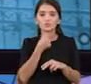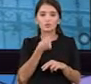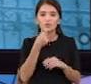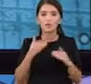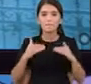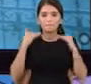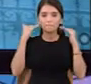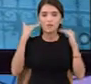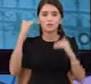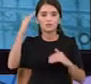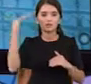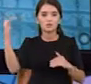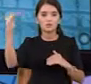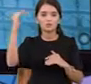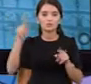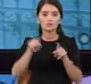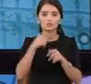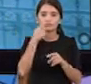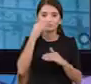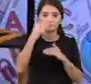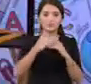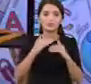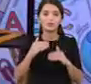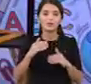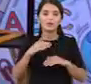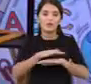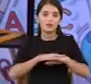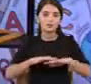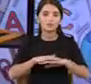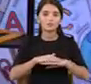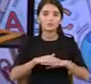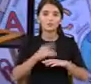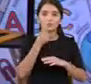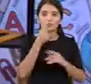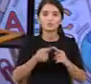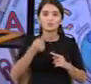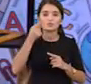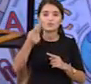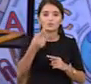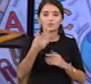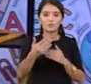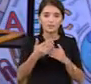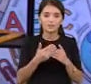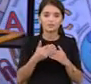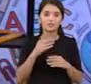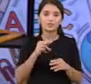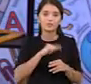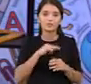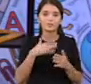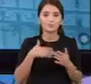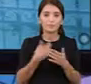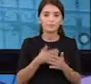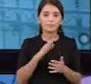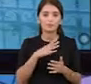chiroyli, baland, osmonopar bu inshoat. Bu ham xalqimizga uzog'ini yaqin qilishda xizmat